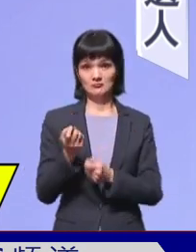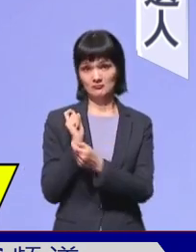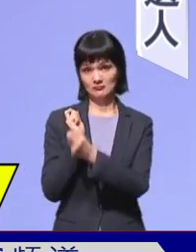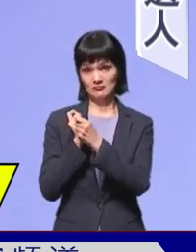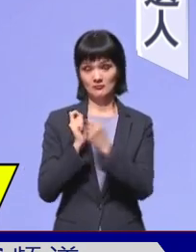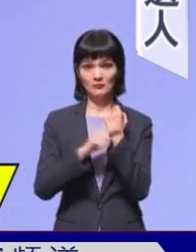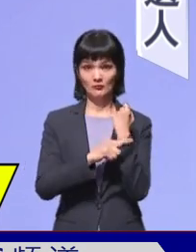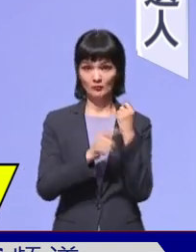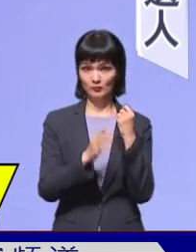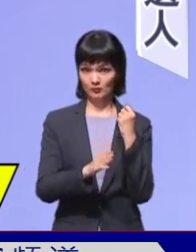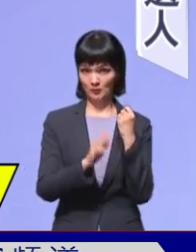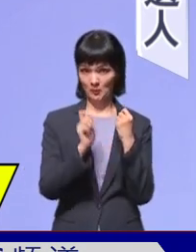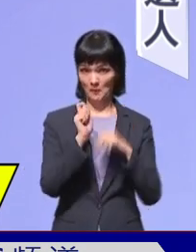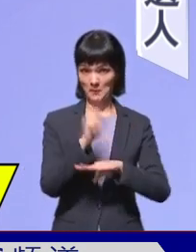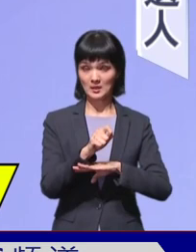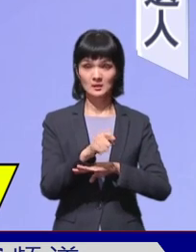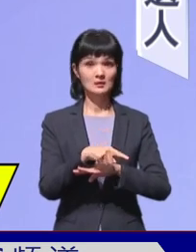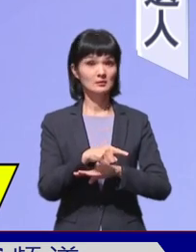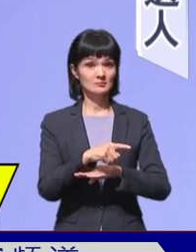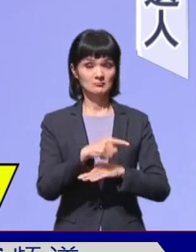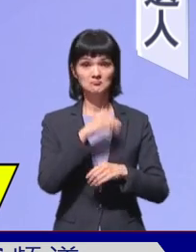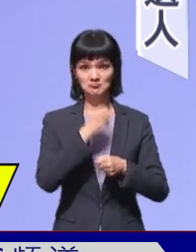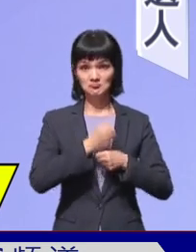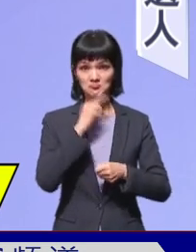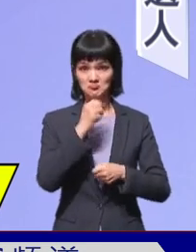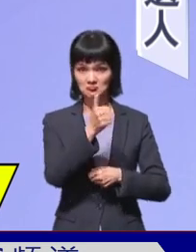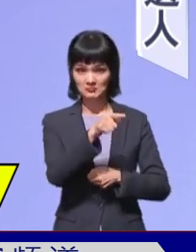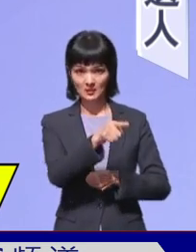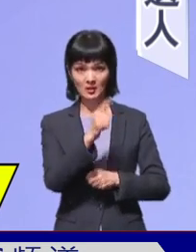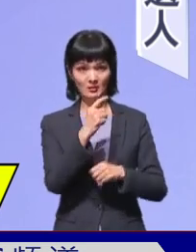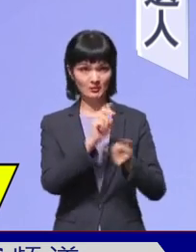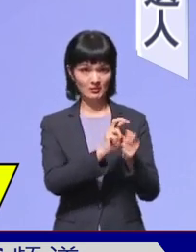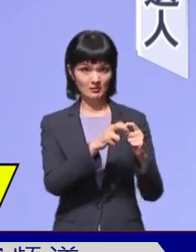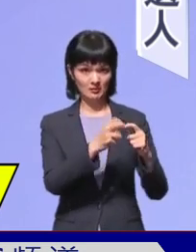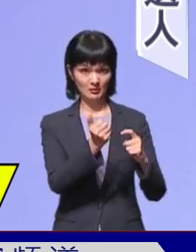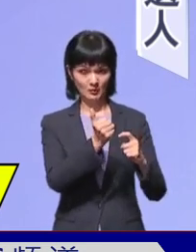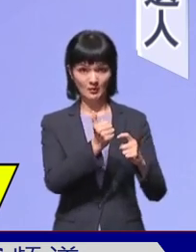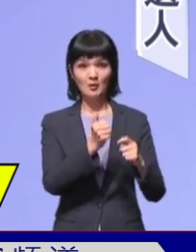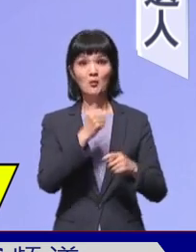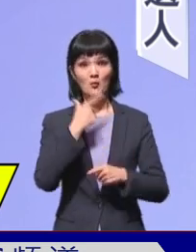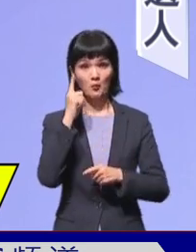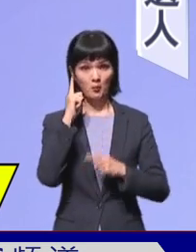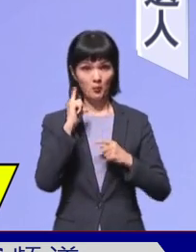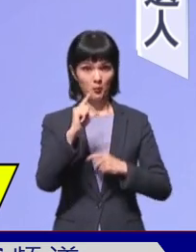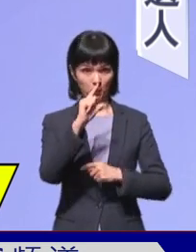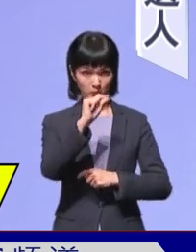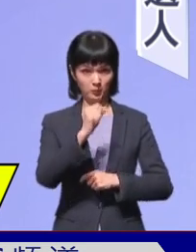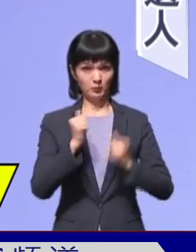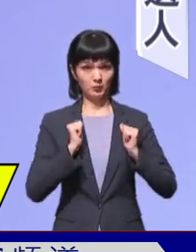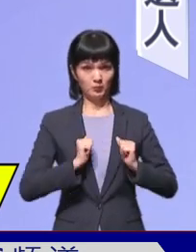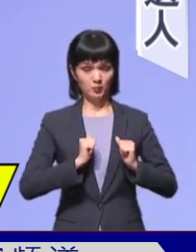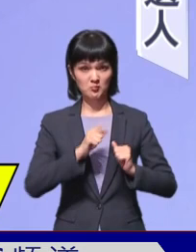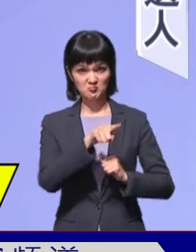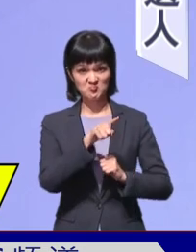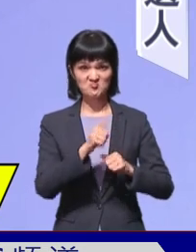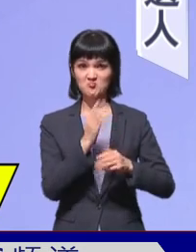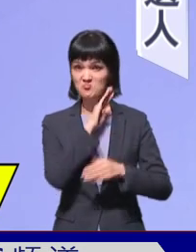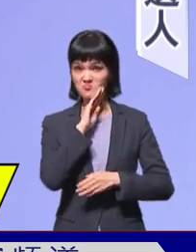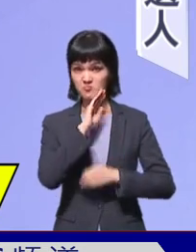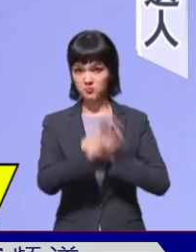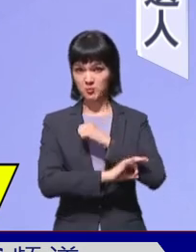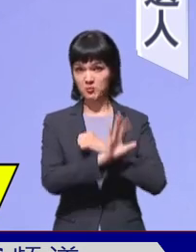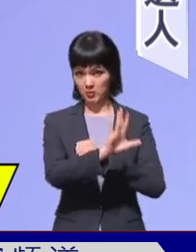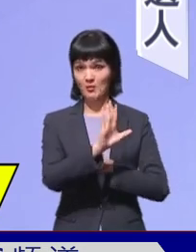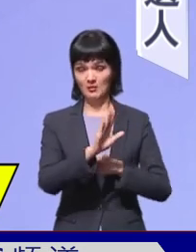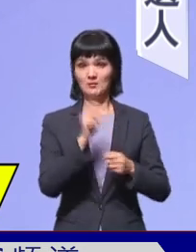英九的爱将李树德，他图利远雄，造成政府重大的损失，判了9年。赵长雄也判了